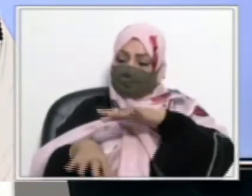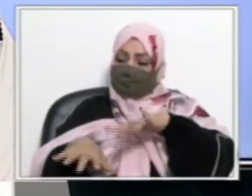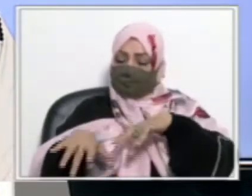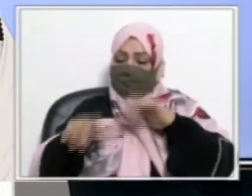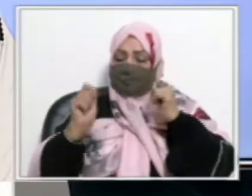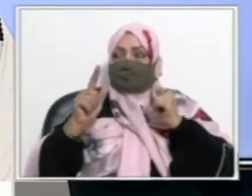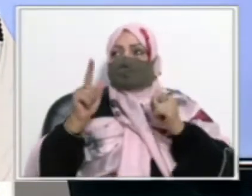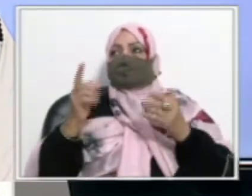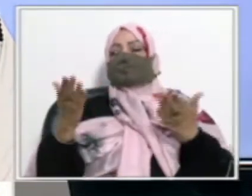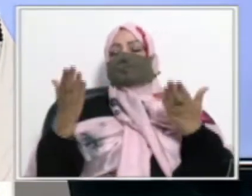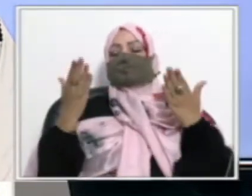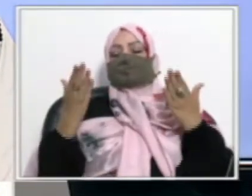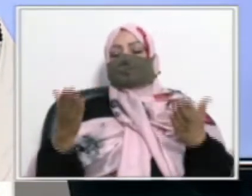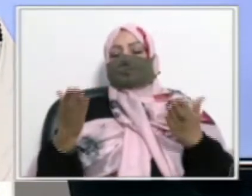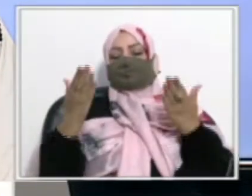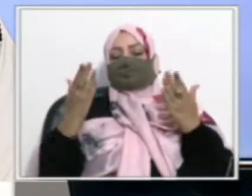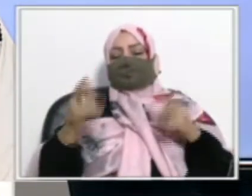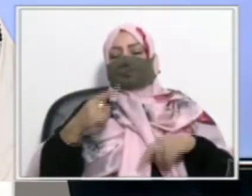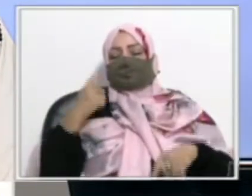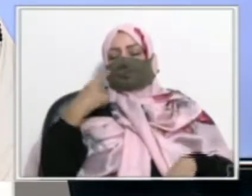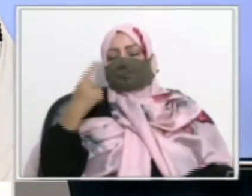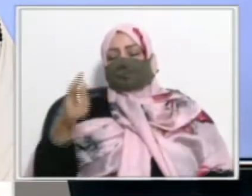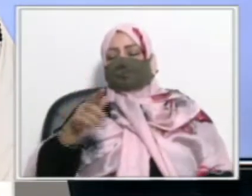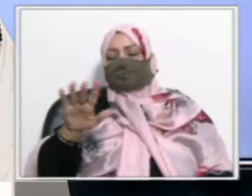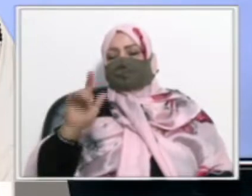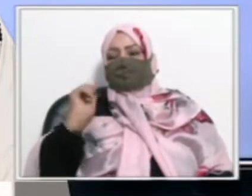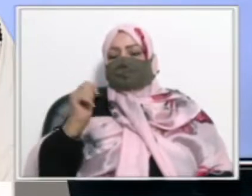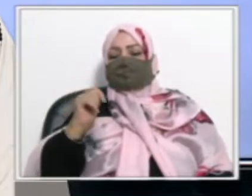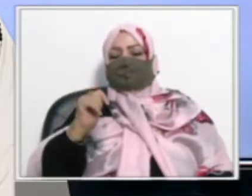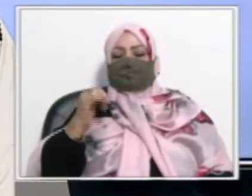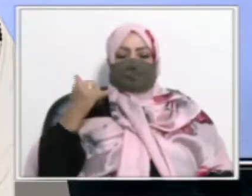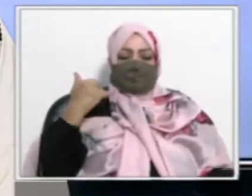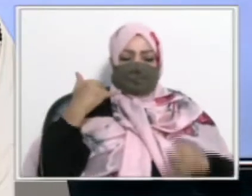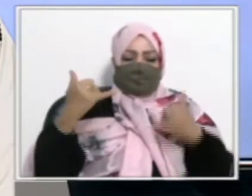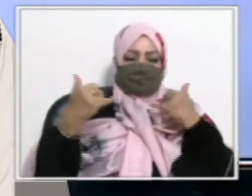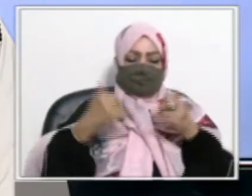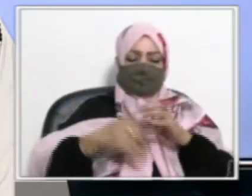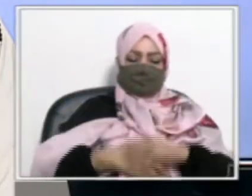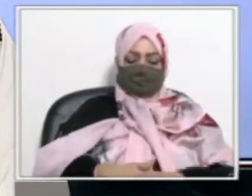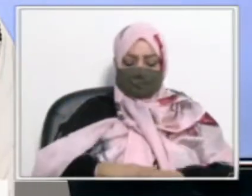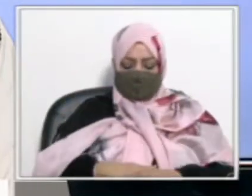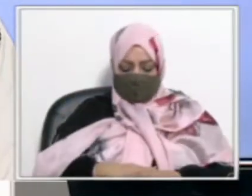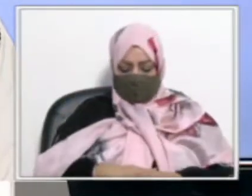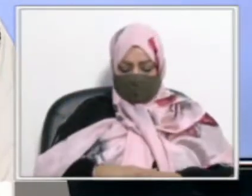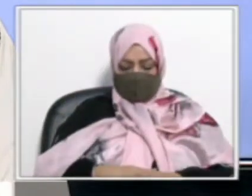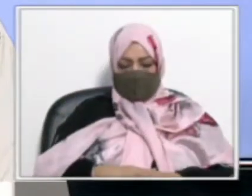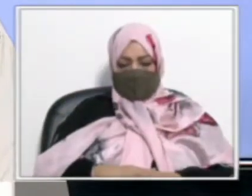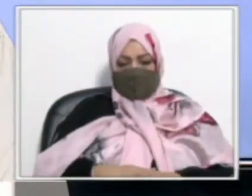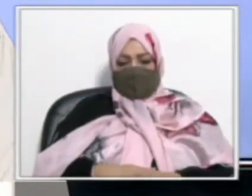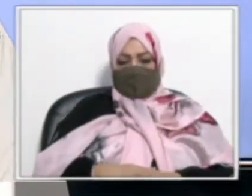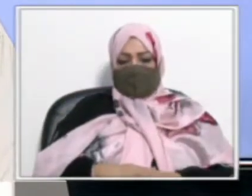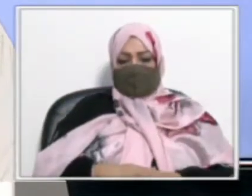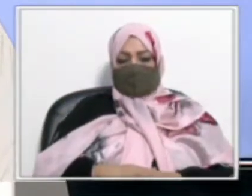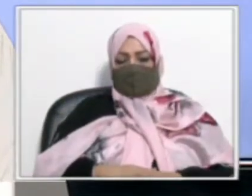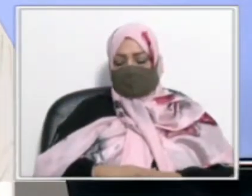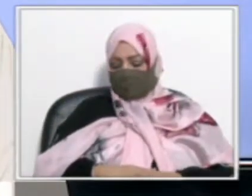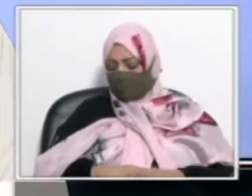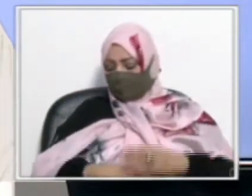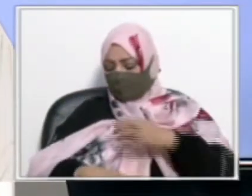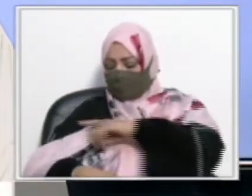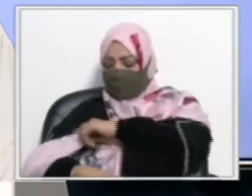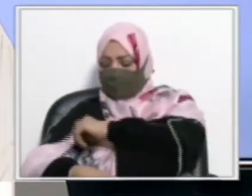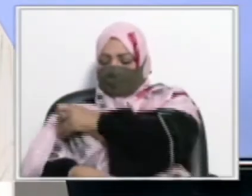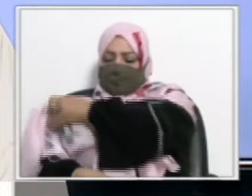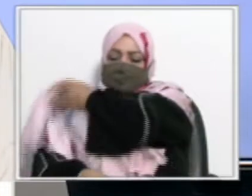الأخ عبد الله من طبرق. السلام عليكم يا شيخ. وعليكم السلام ورحمة الله. حياك الله وأسعد الله مساك